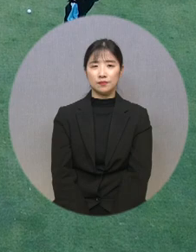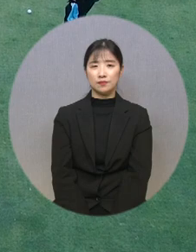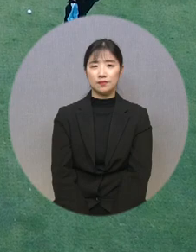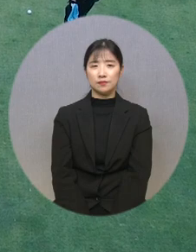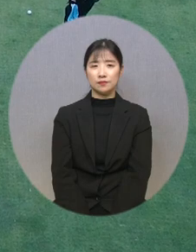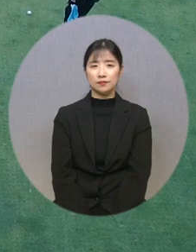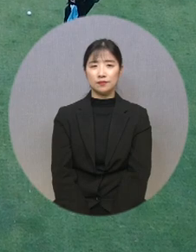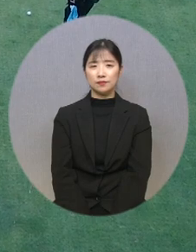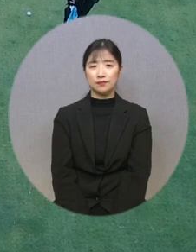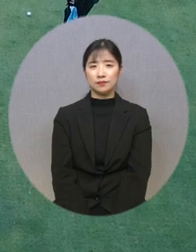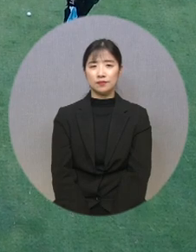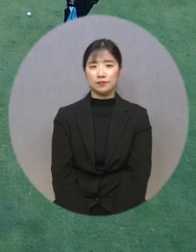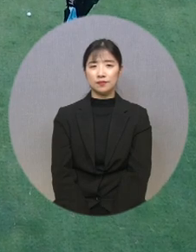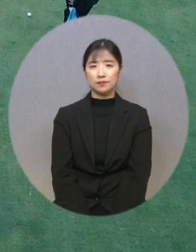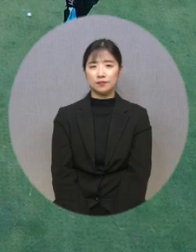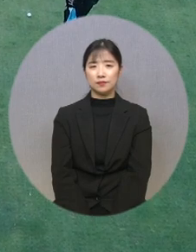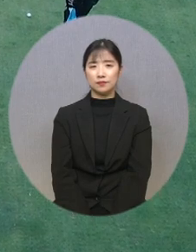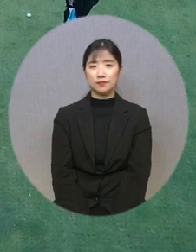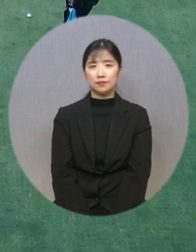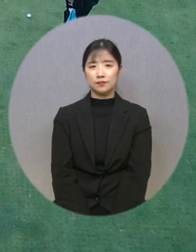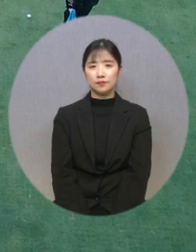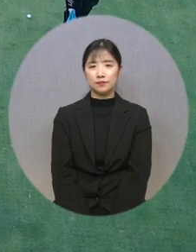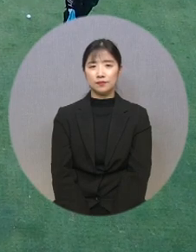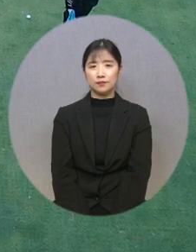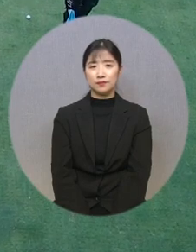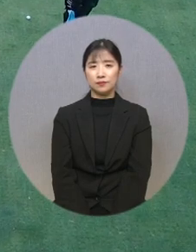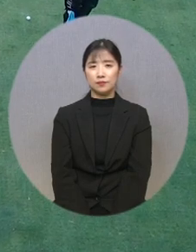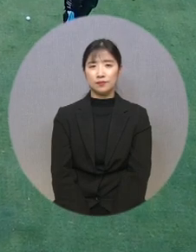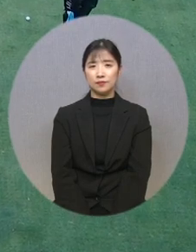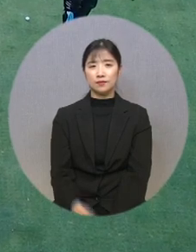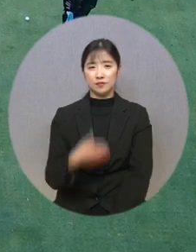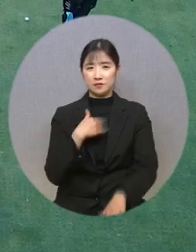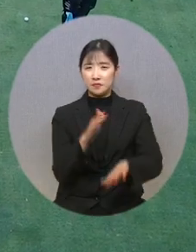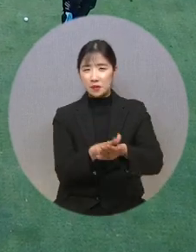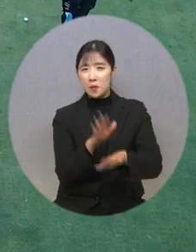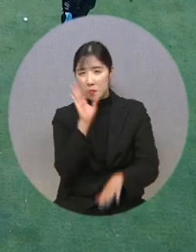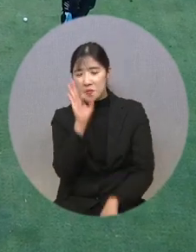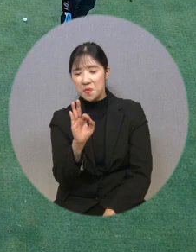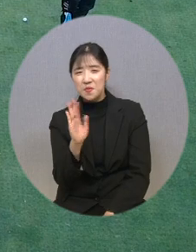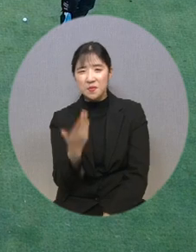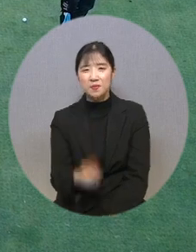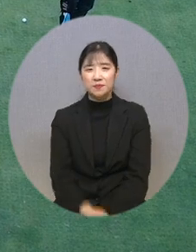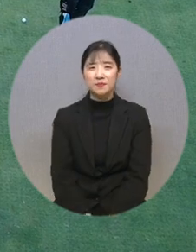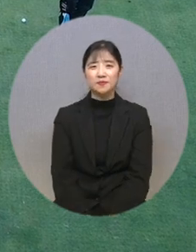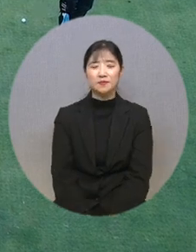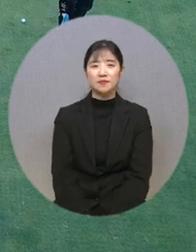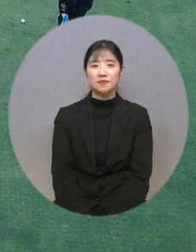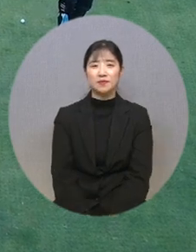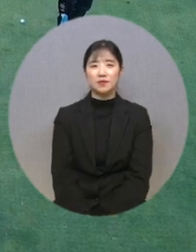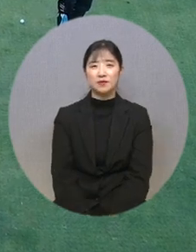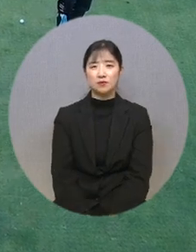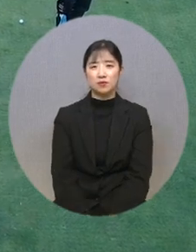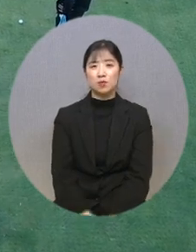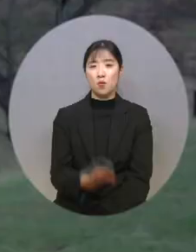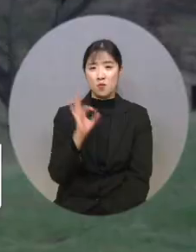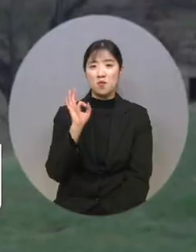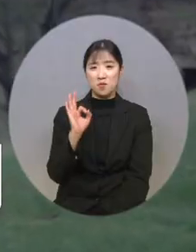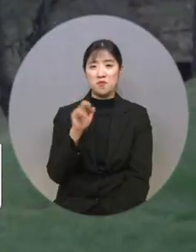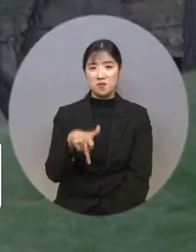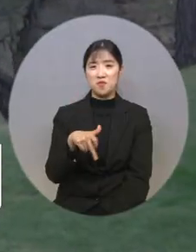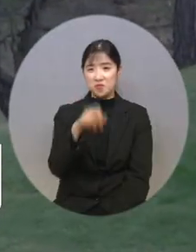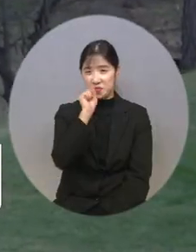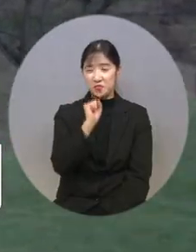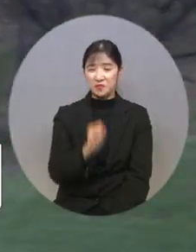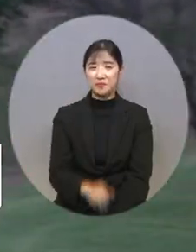애매. 쳐볼게요. 저는 이쪽이 보고 이긴 했어. 그렇네. 아, 오케이. 오케이. 언니